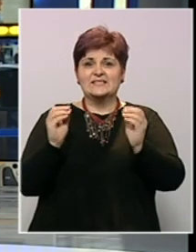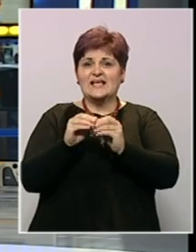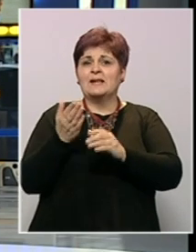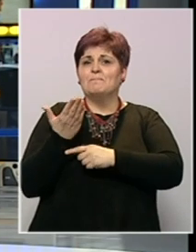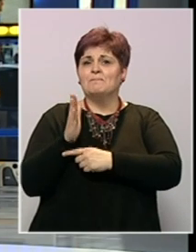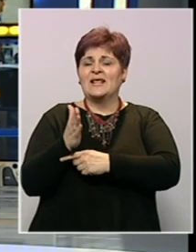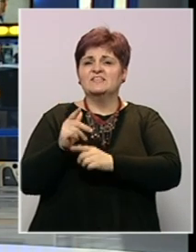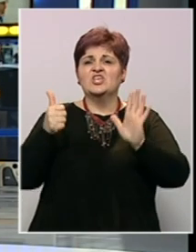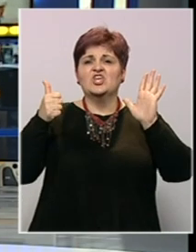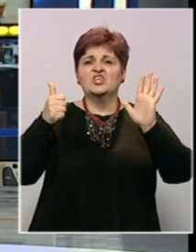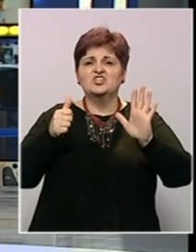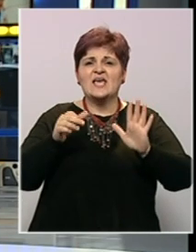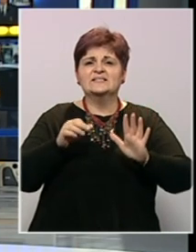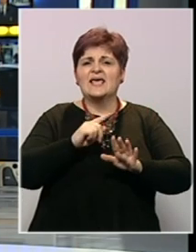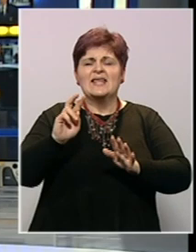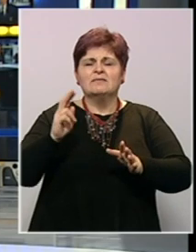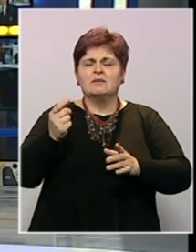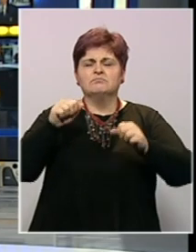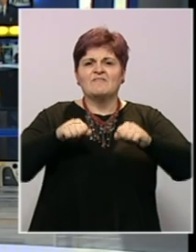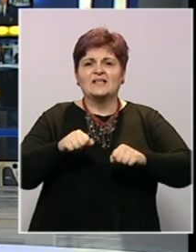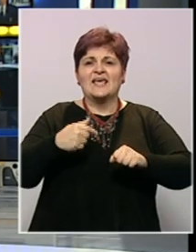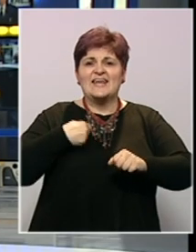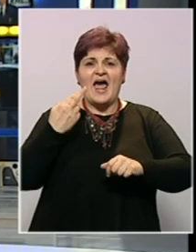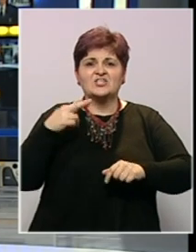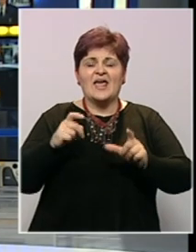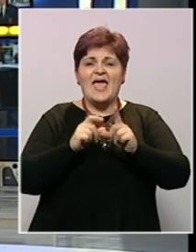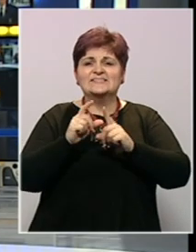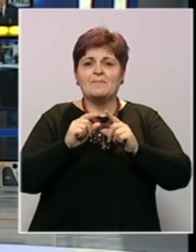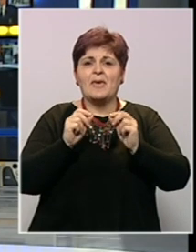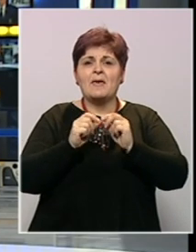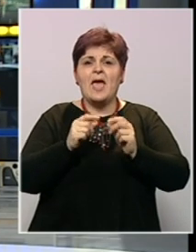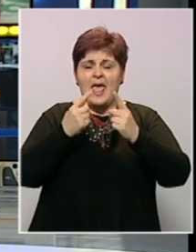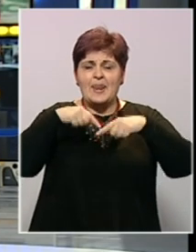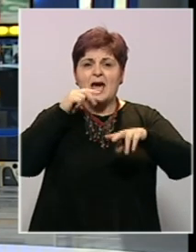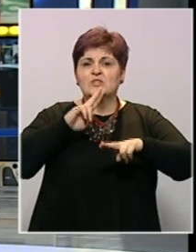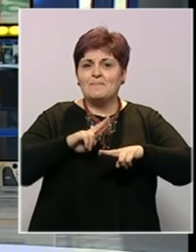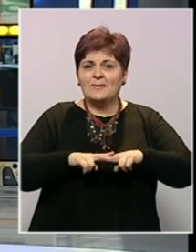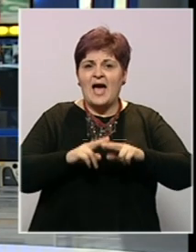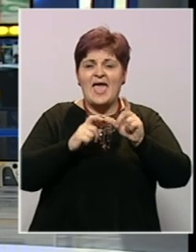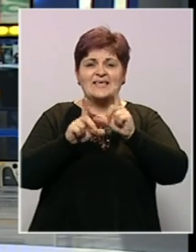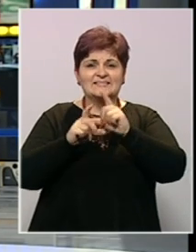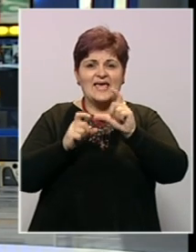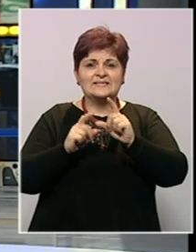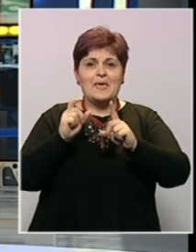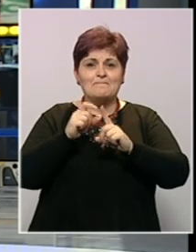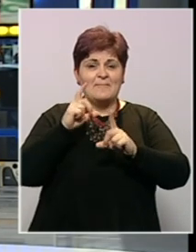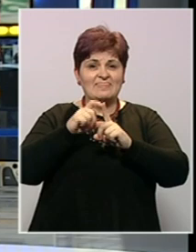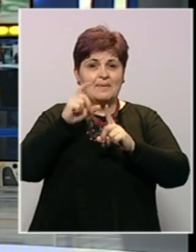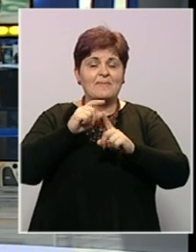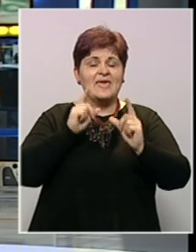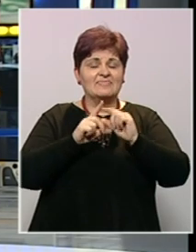su se predstavnici 6 oporbenih stranaka, naše stranke SDP-a, BiH, Naroda i Pravde, SDS-a, PDP-a i